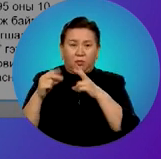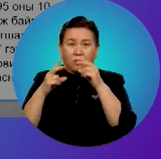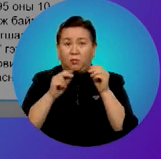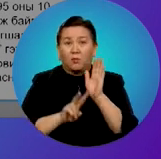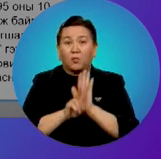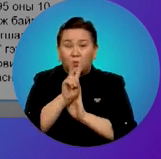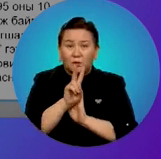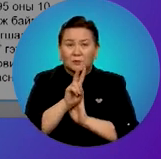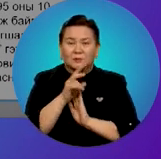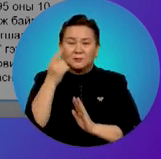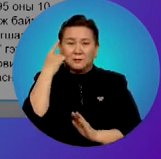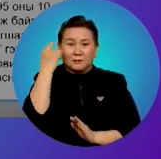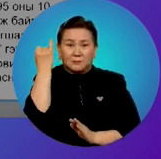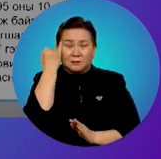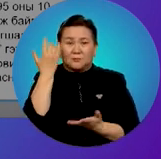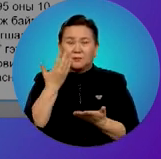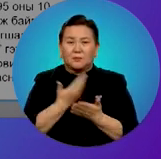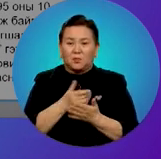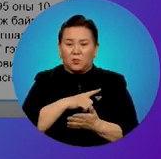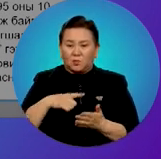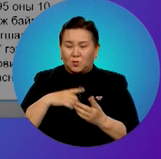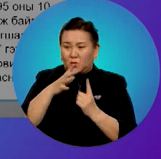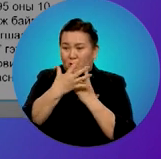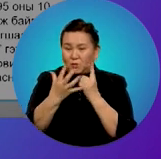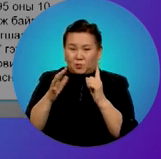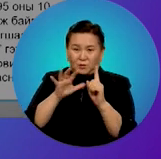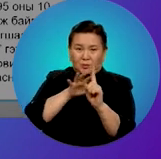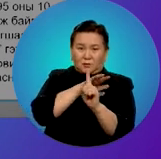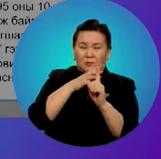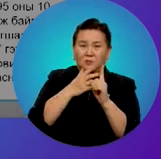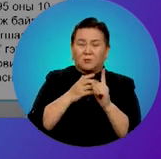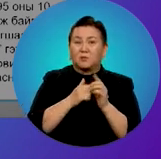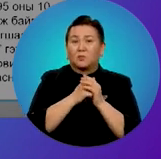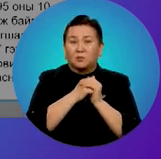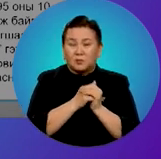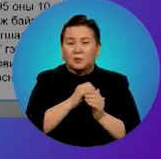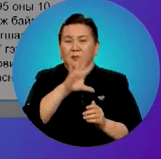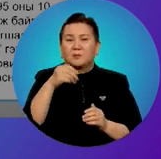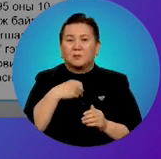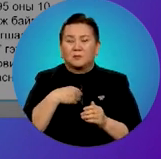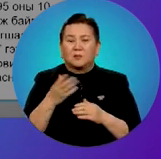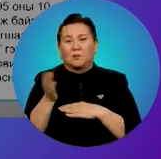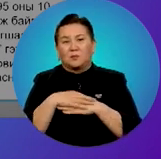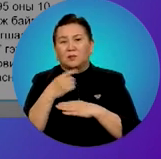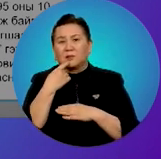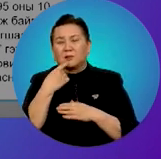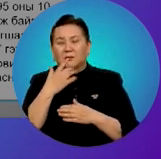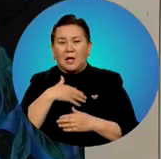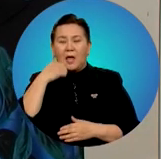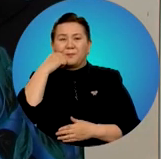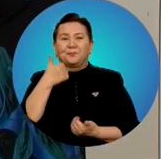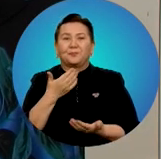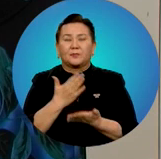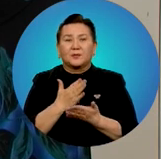маргаанаас санвартнууд өөрсдийг нь хүрээлж байдаг бишрэл хүндэтгэлээс гадна бидний өхөл гачигдлаар бас ам зуудаг